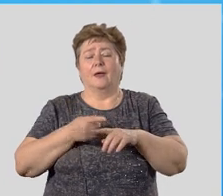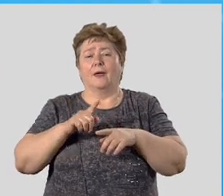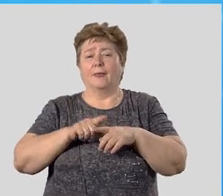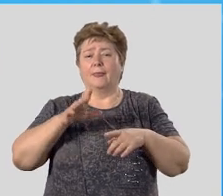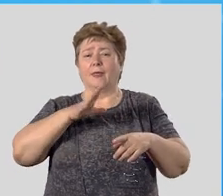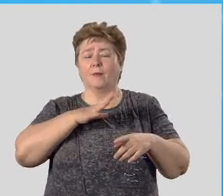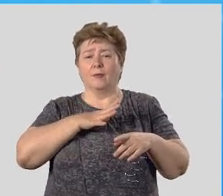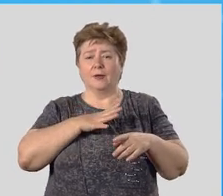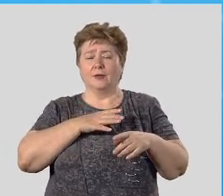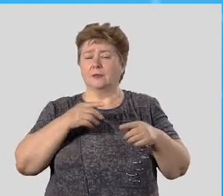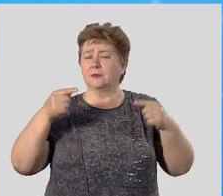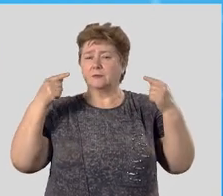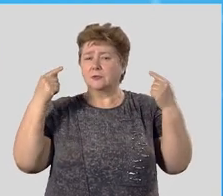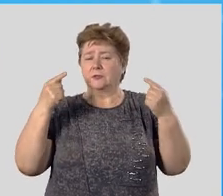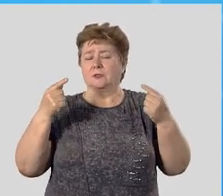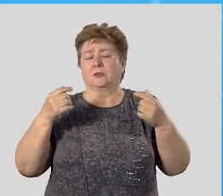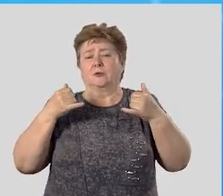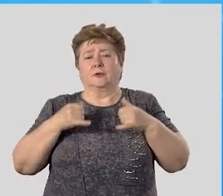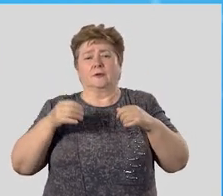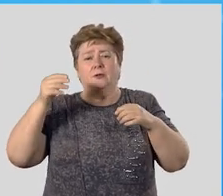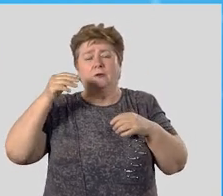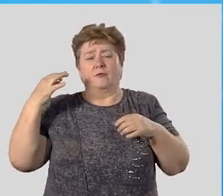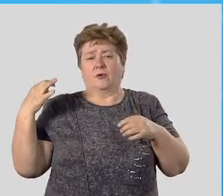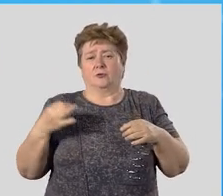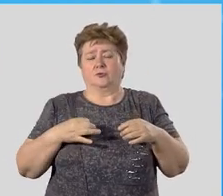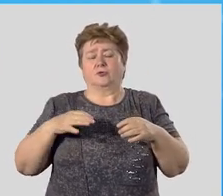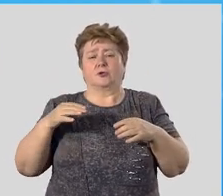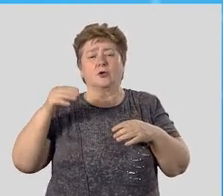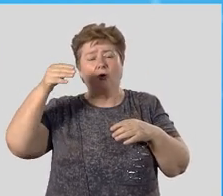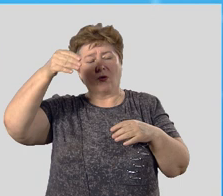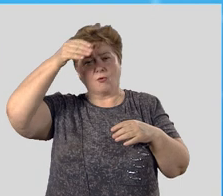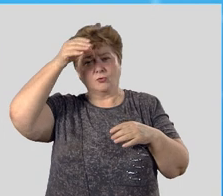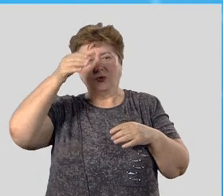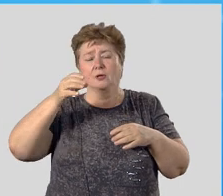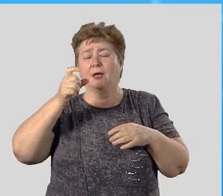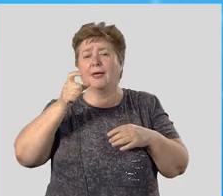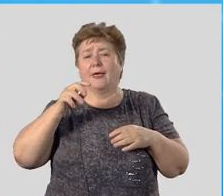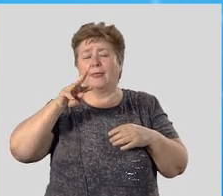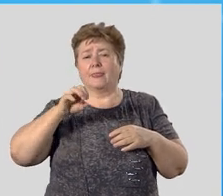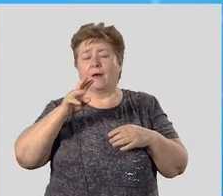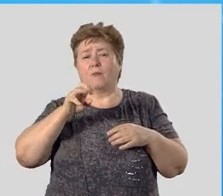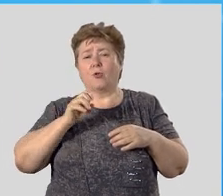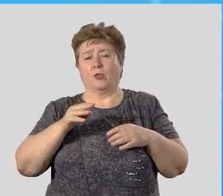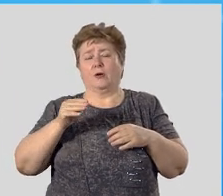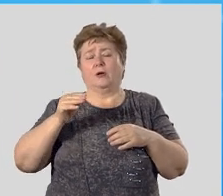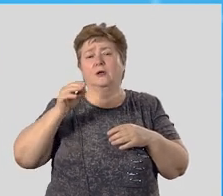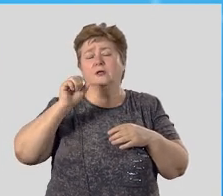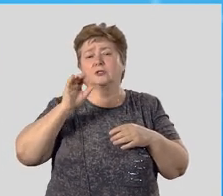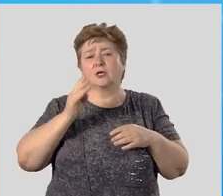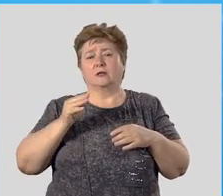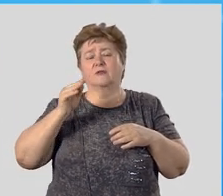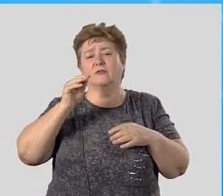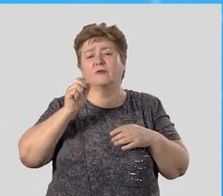день? Это был замечательный французский ученый-энтомолог Жан